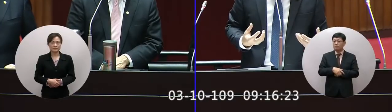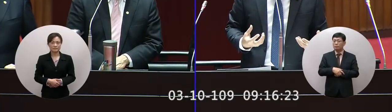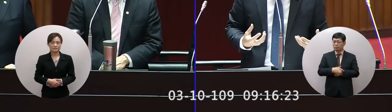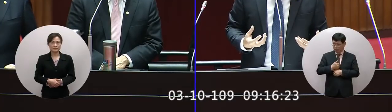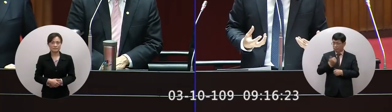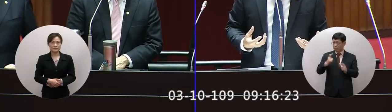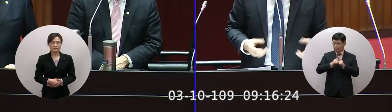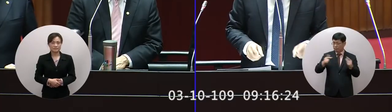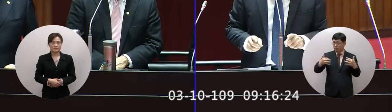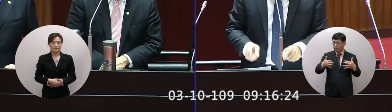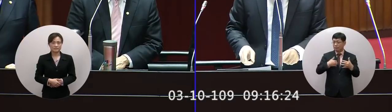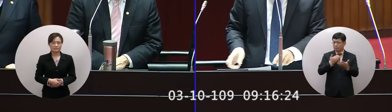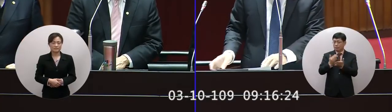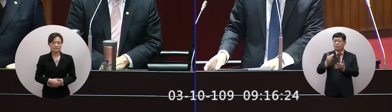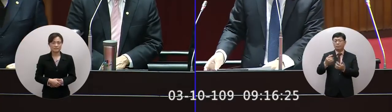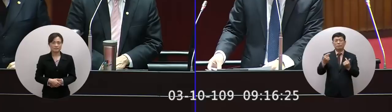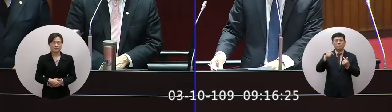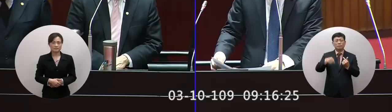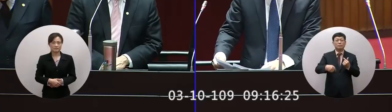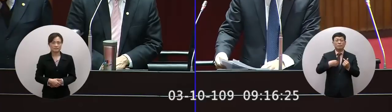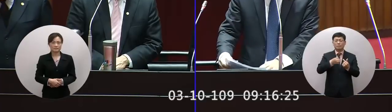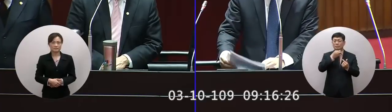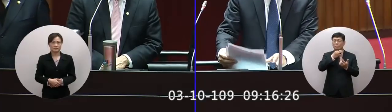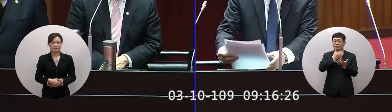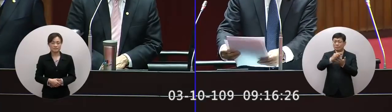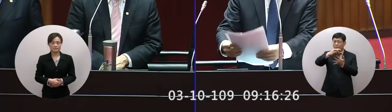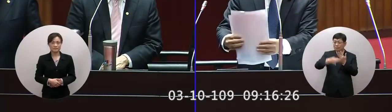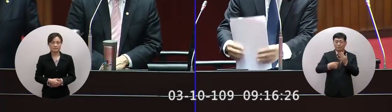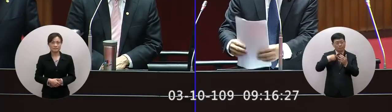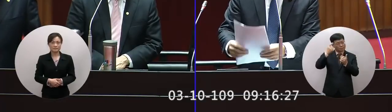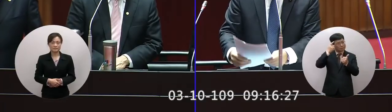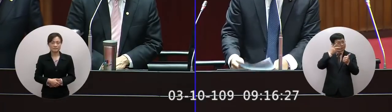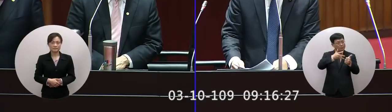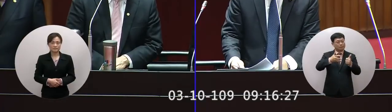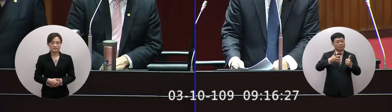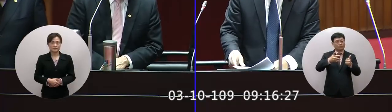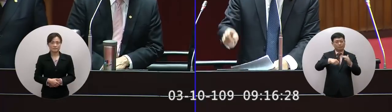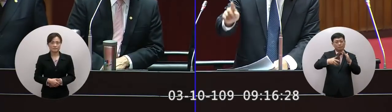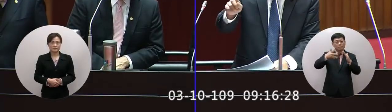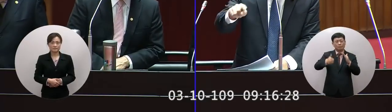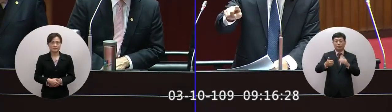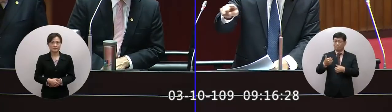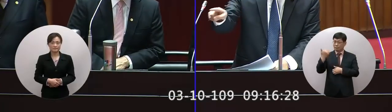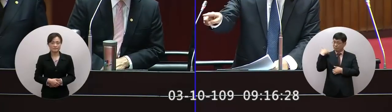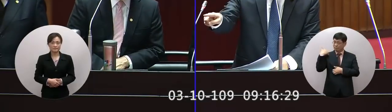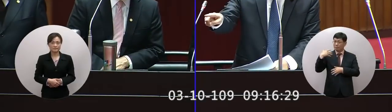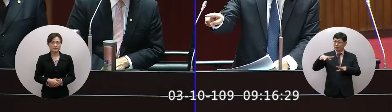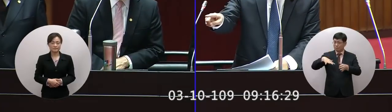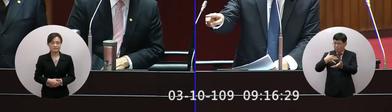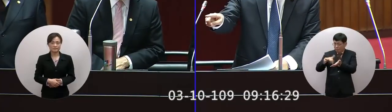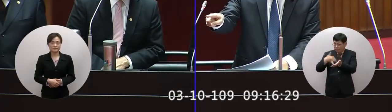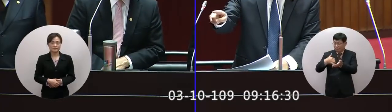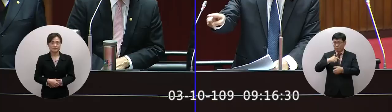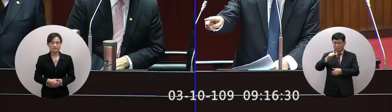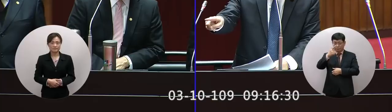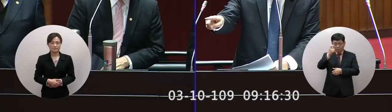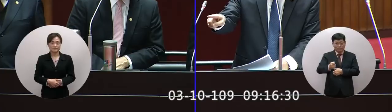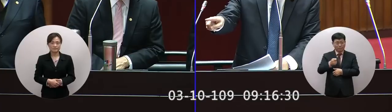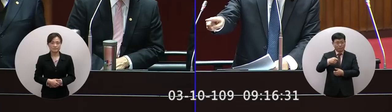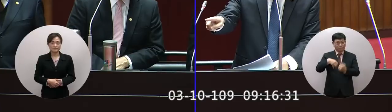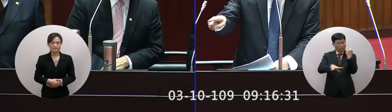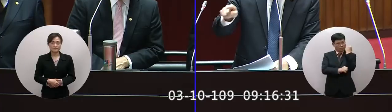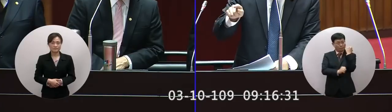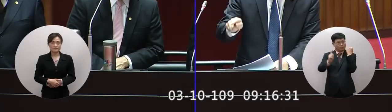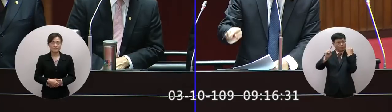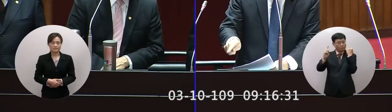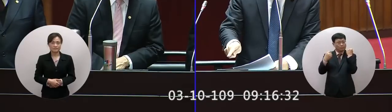这是非常大的挑战。光这个纾困条例，我就马上要问院长的是，请问当初估的600亿的 base